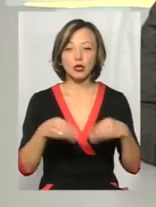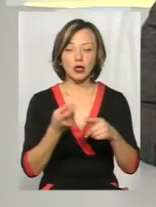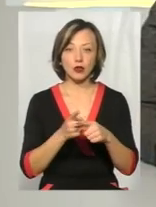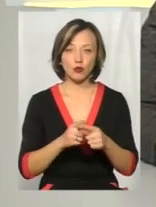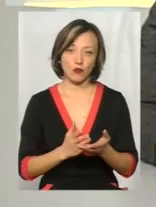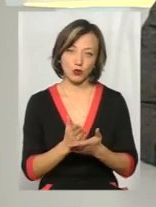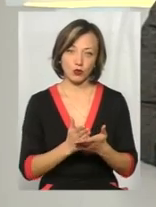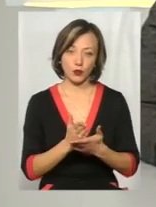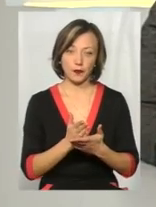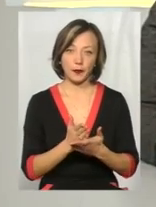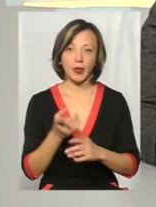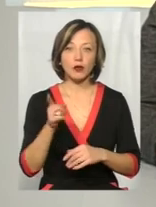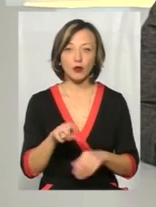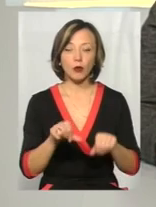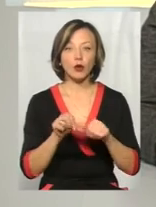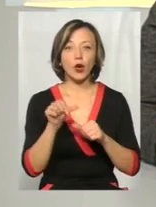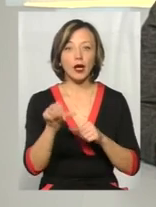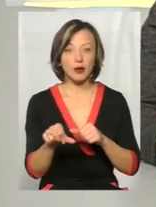послугу. Тобто, крім